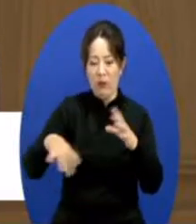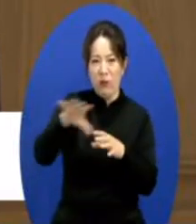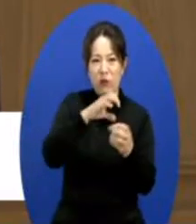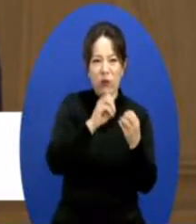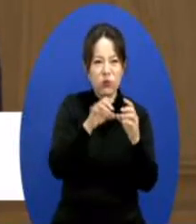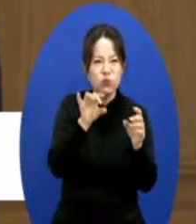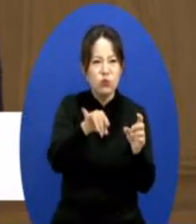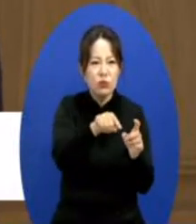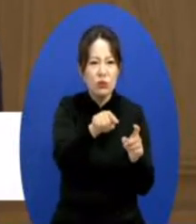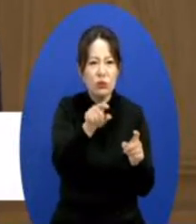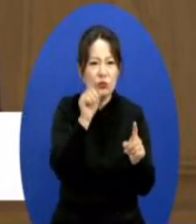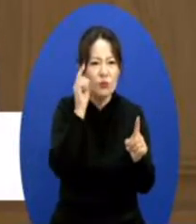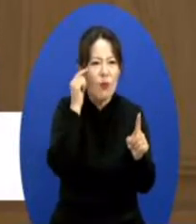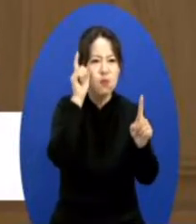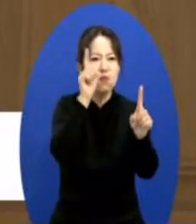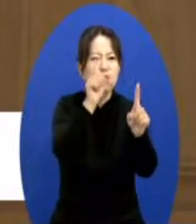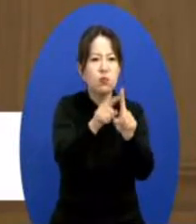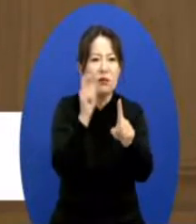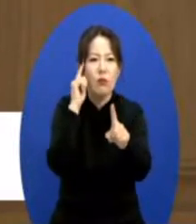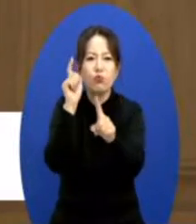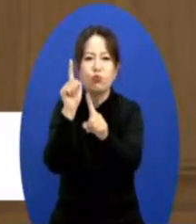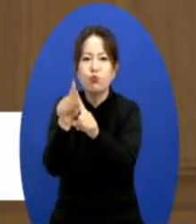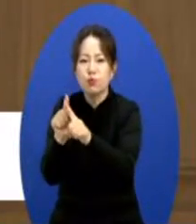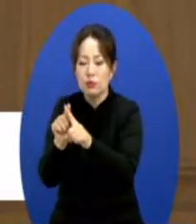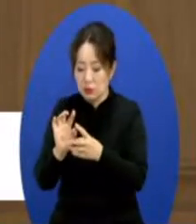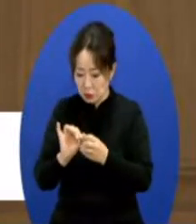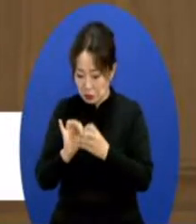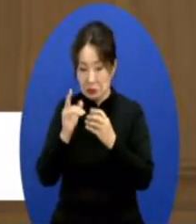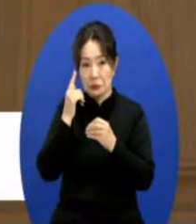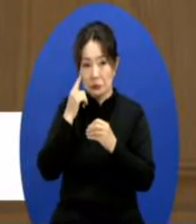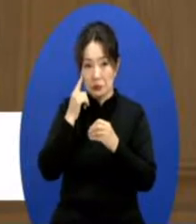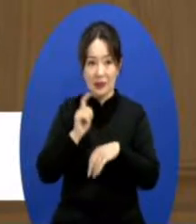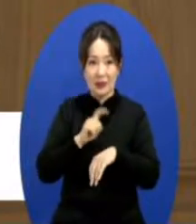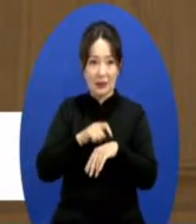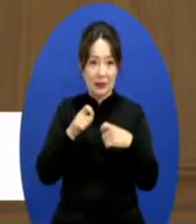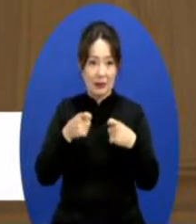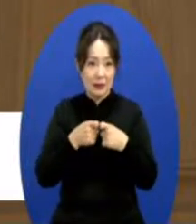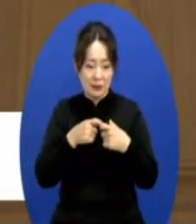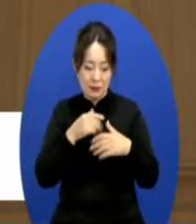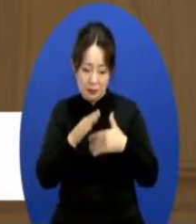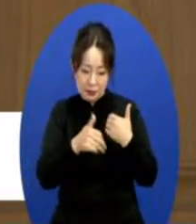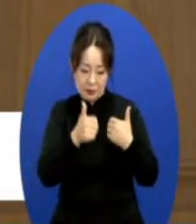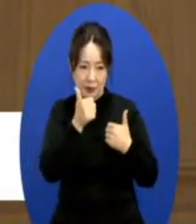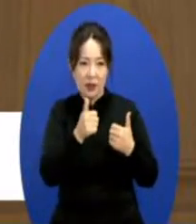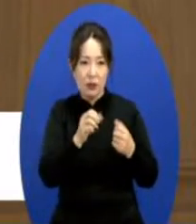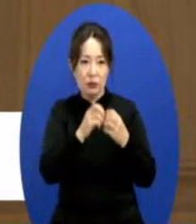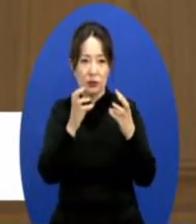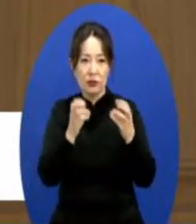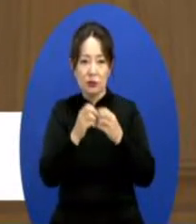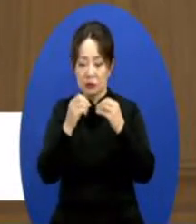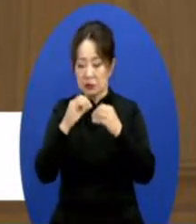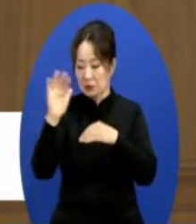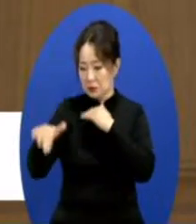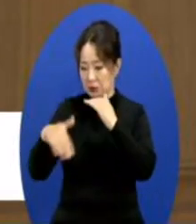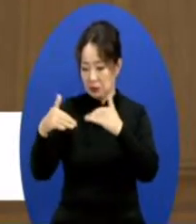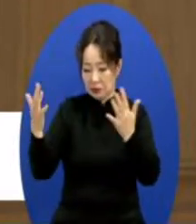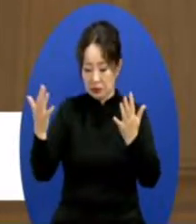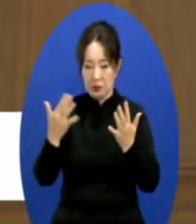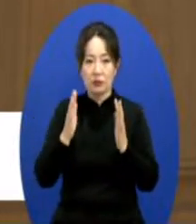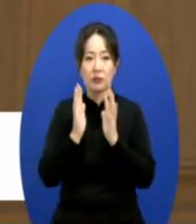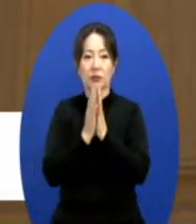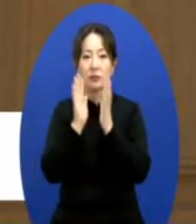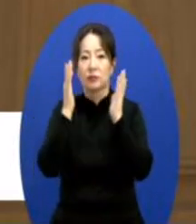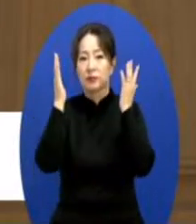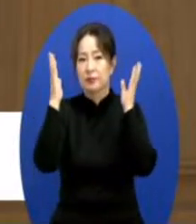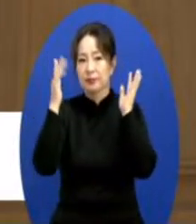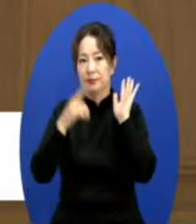гэсэн юу зорж юу хийх гэж байгаа мэдчихсэн учраас цаг хугацаанд багтаж сайн бүтээлүүд ирүүлээ.